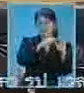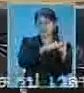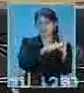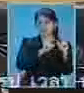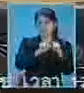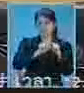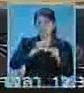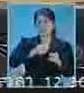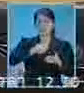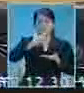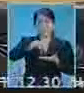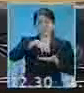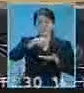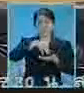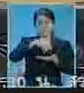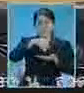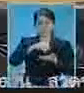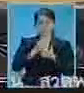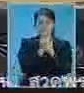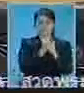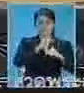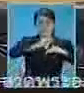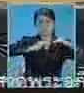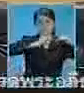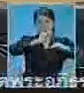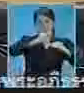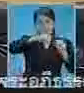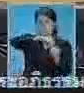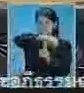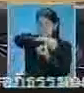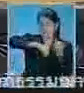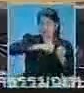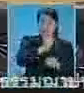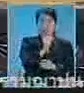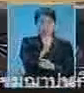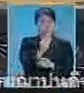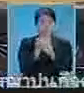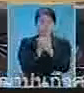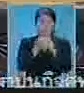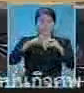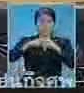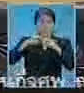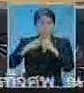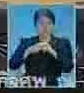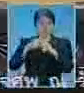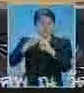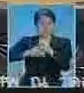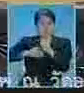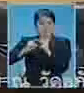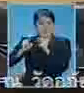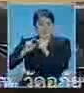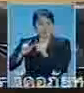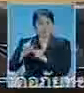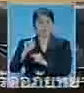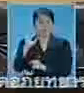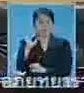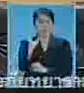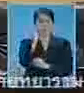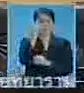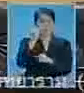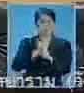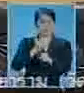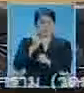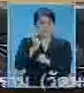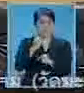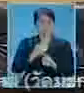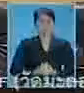ยนำพาเศรษฐกิจของเราให้ฝ่าด่านวิกฤตเศรษฐกิจของโลกในช่วงปี2012ได้เพราะปี